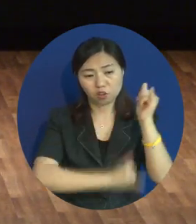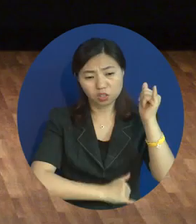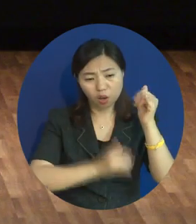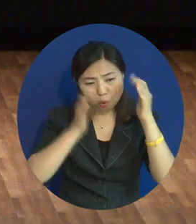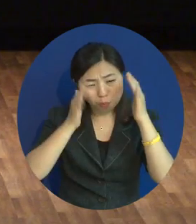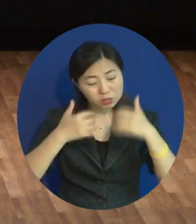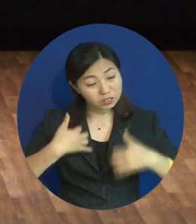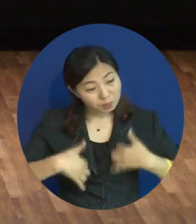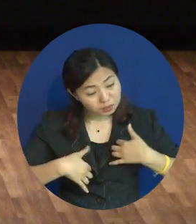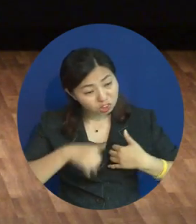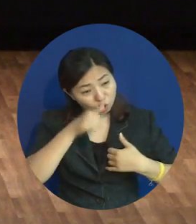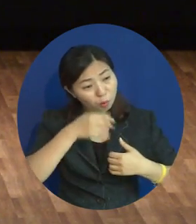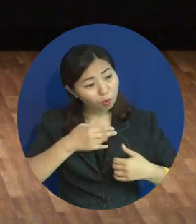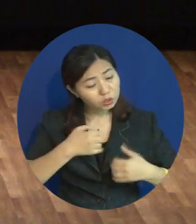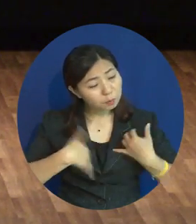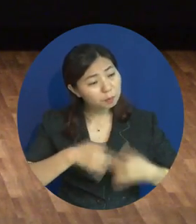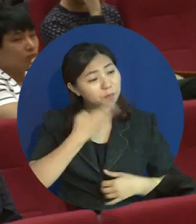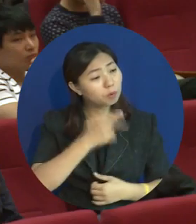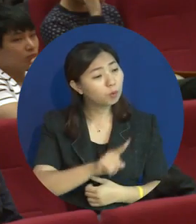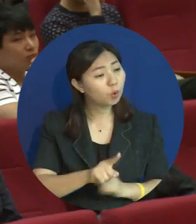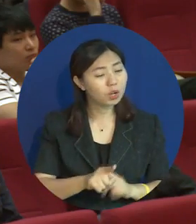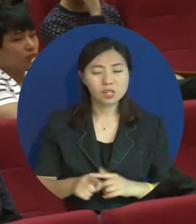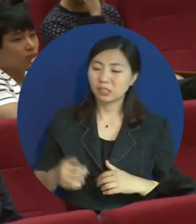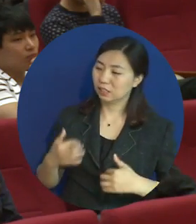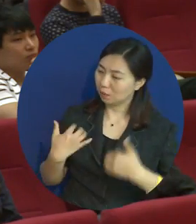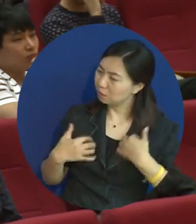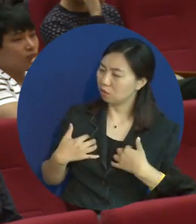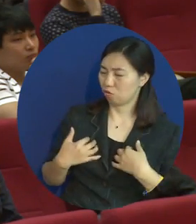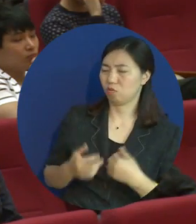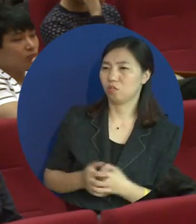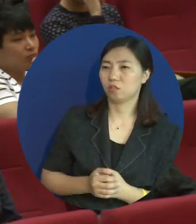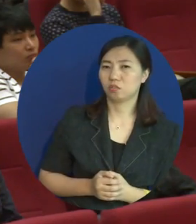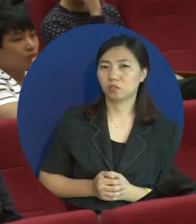공부가 역사 공부가 재밌나 안 재밌나? 재밌습니다.